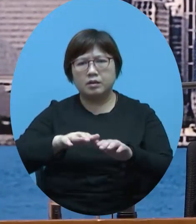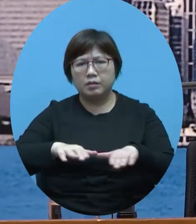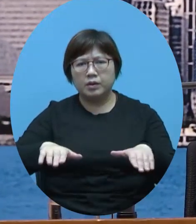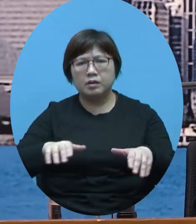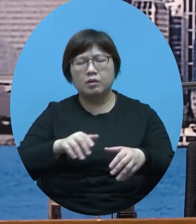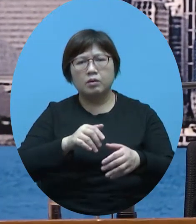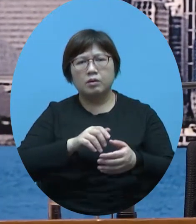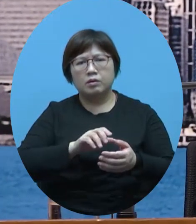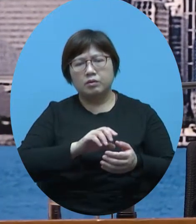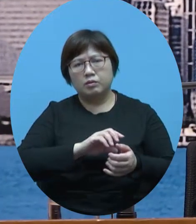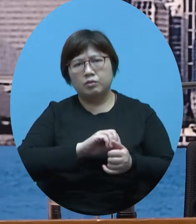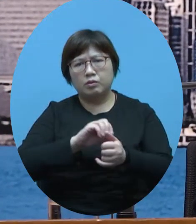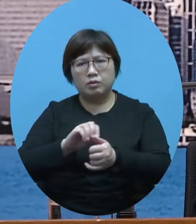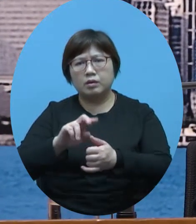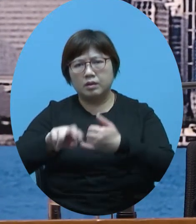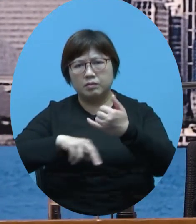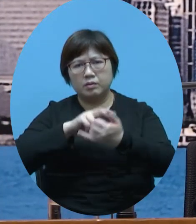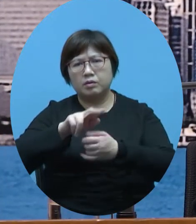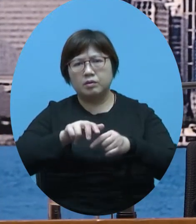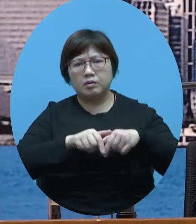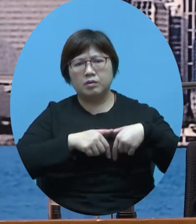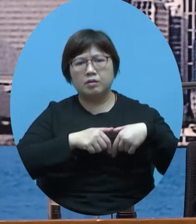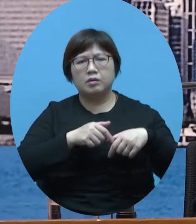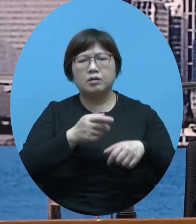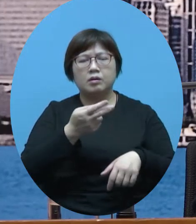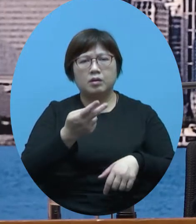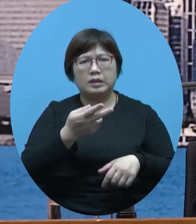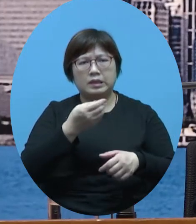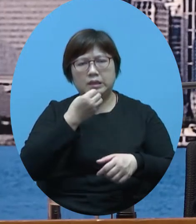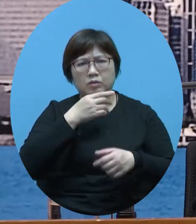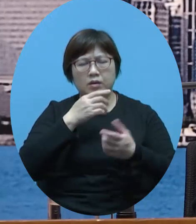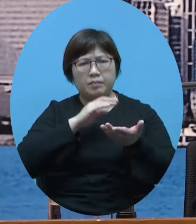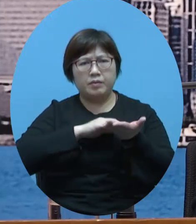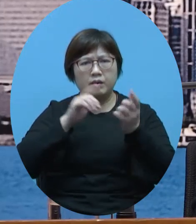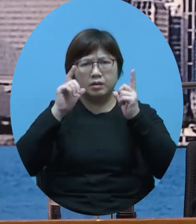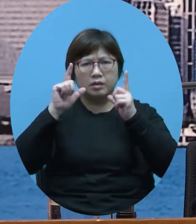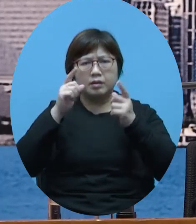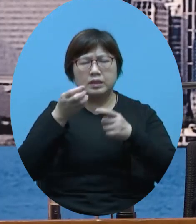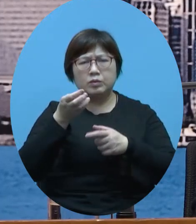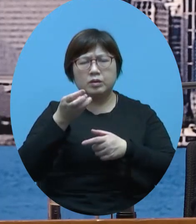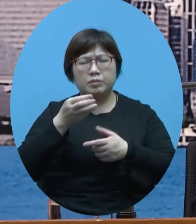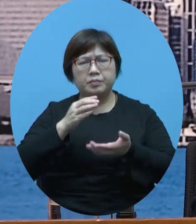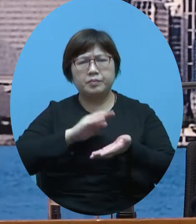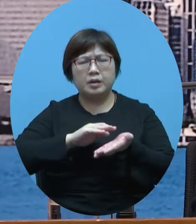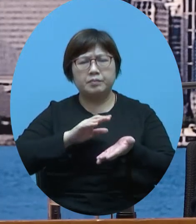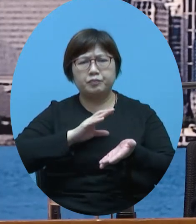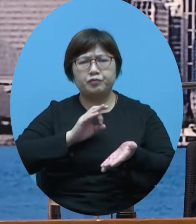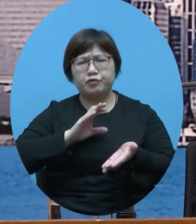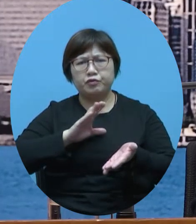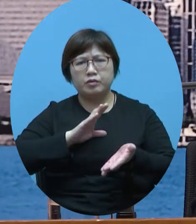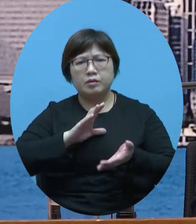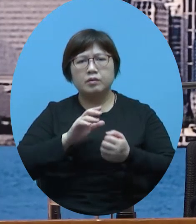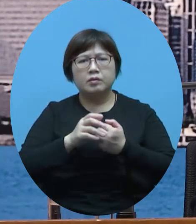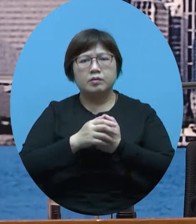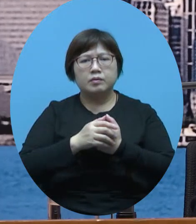中心嘅。咁佢兩個就因為要有啲曾經有個病徵啦，或者係即係一啲輕微嘅病徵啦，咁因為當時都係